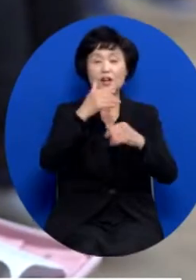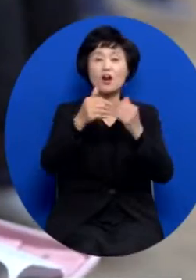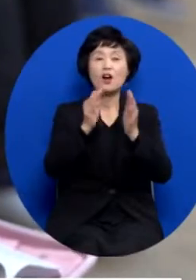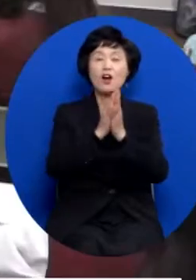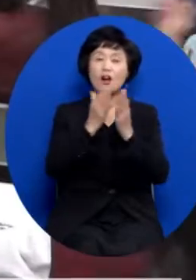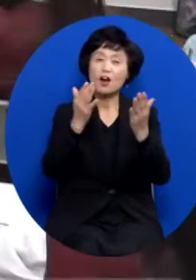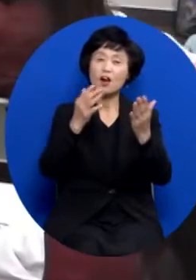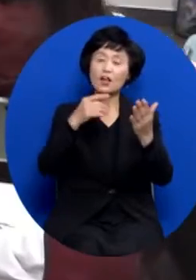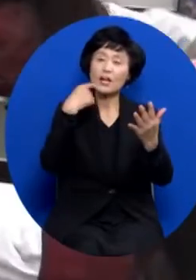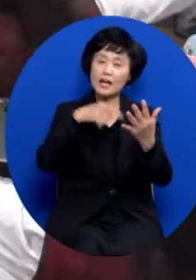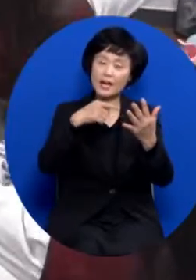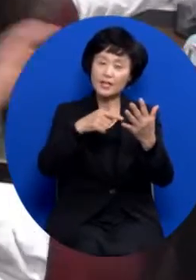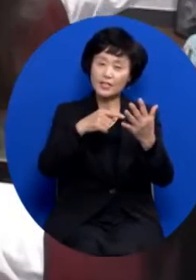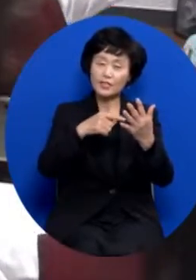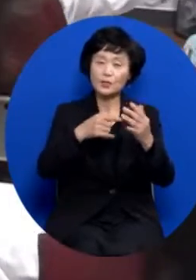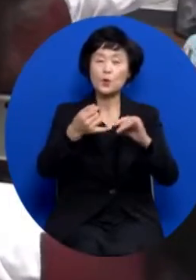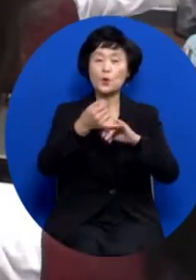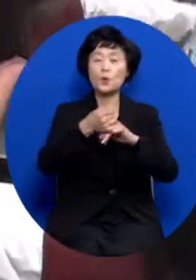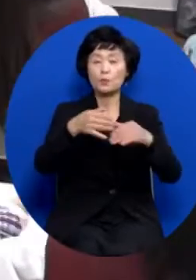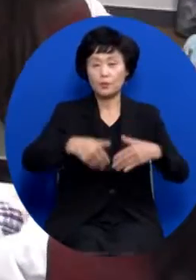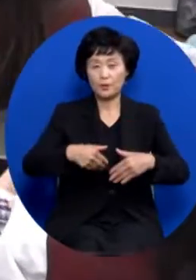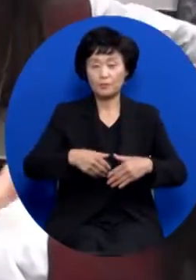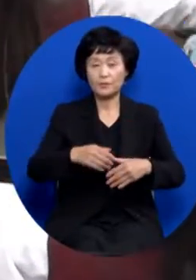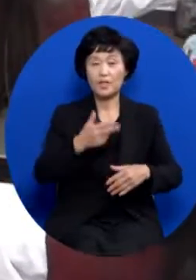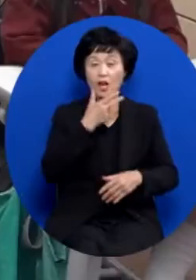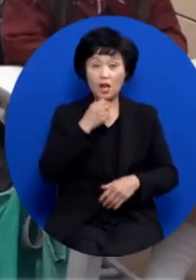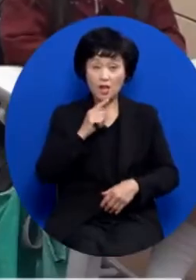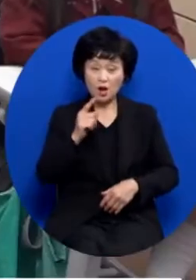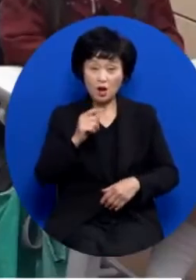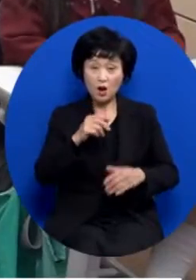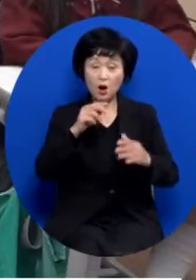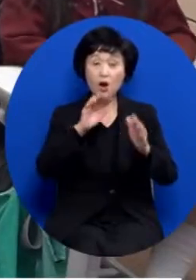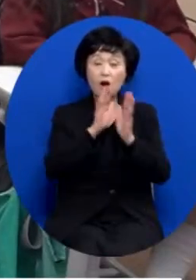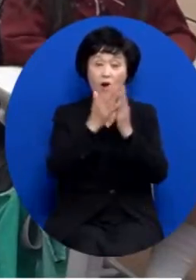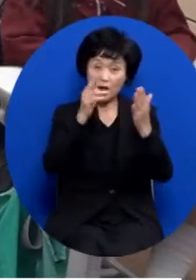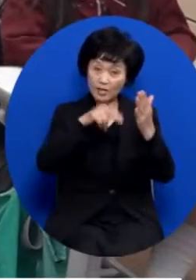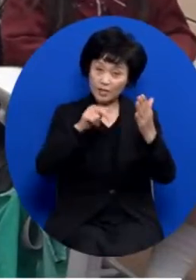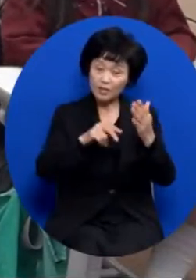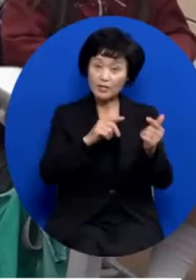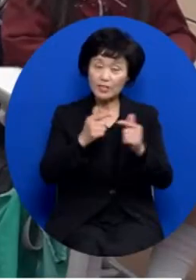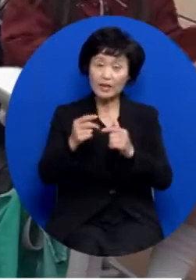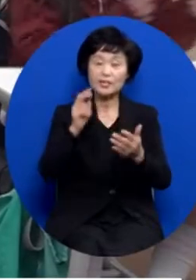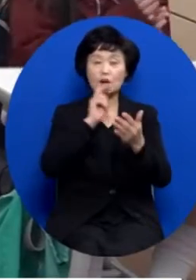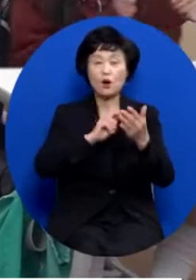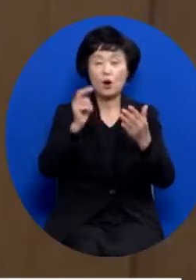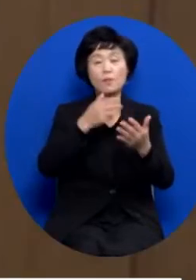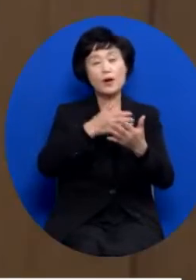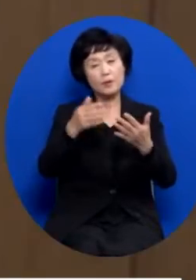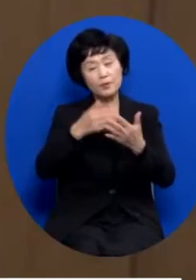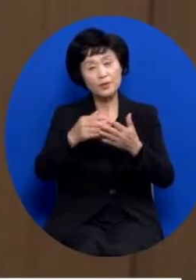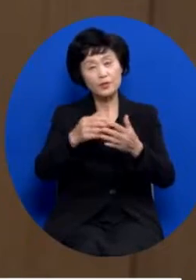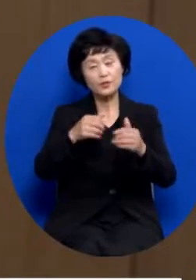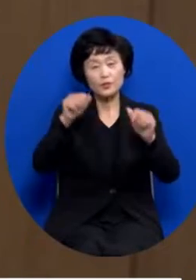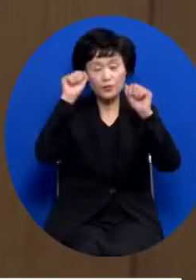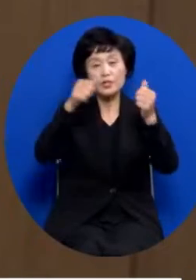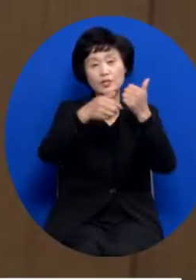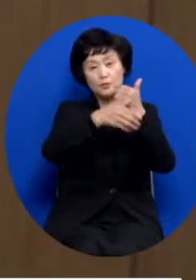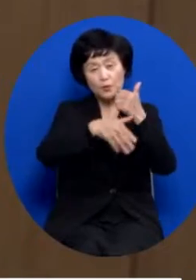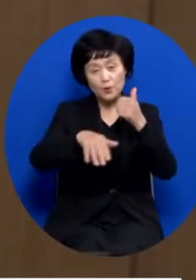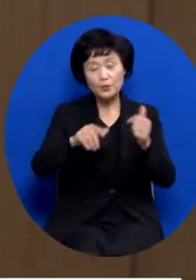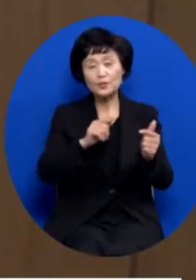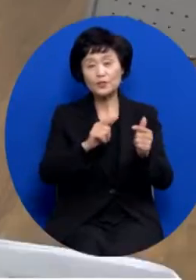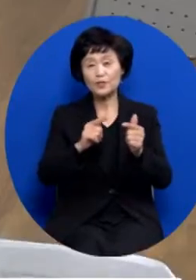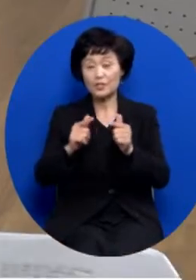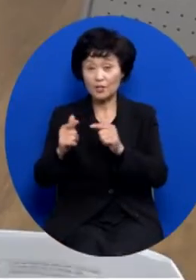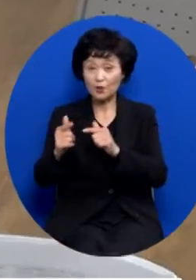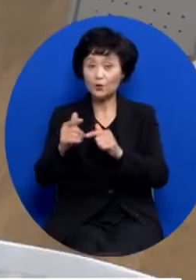필수입니다. 영어, 독서 토론 등 특성화 과정과 음악, 미술, 스포츠 등 다양한 예체능